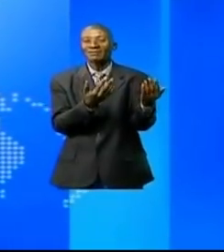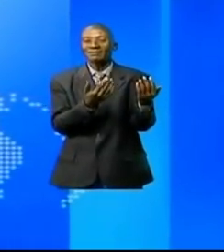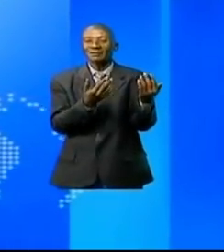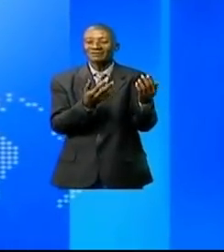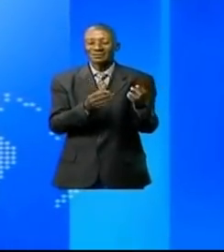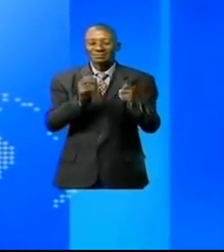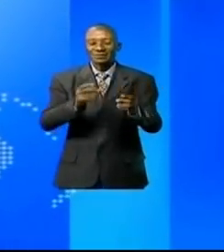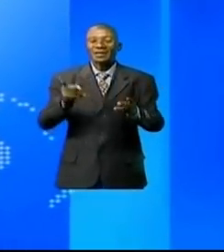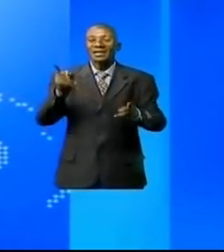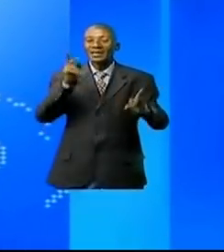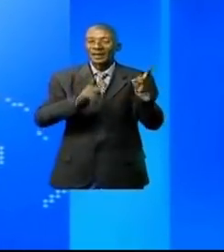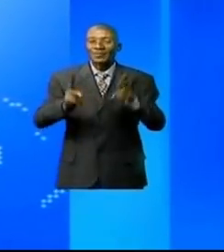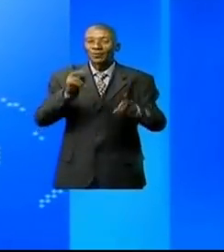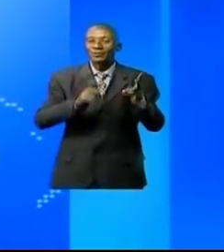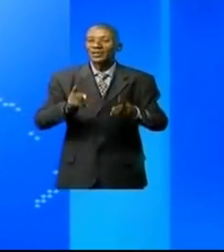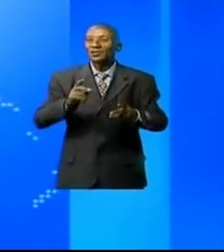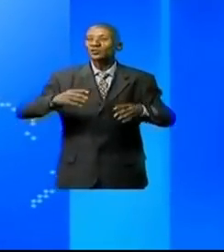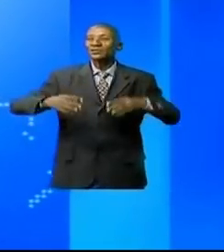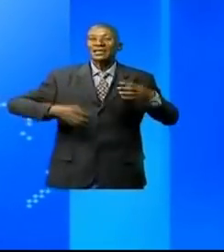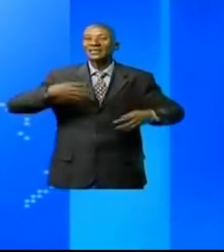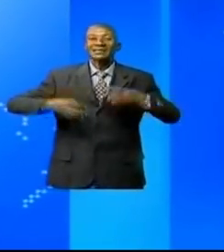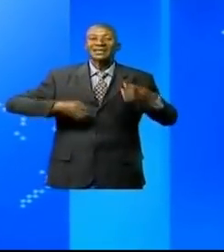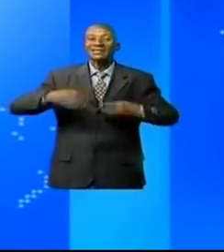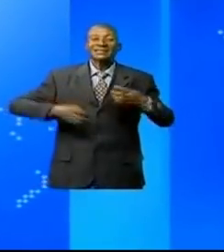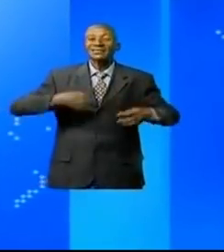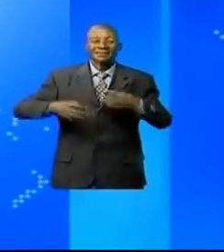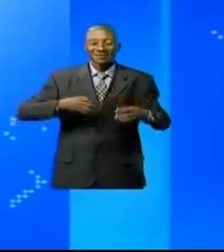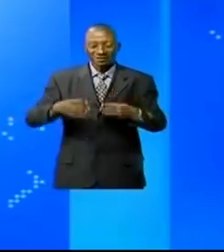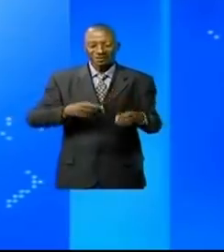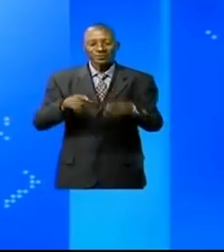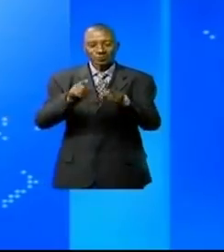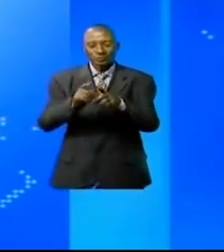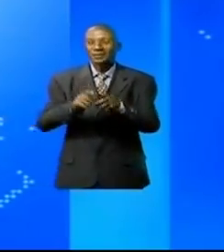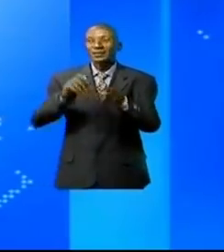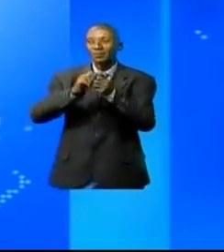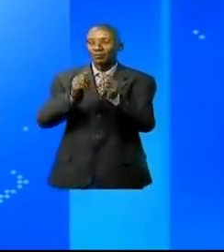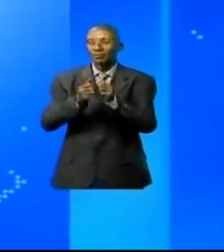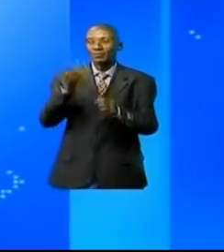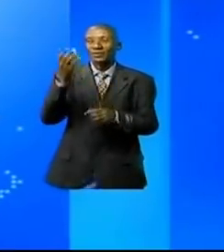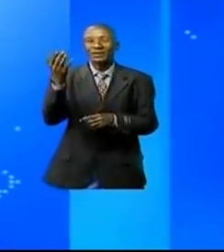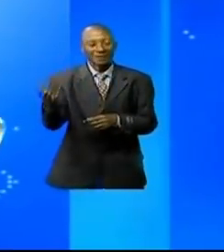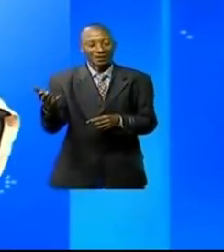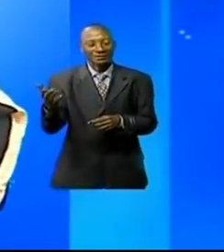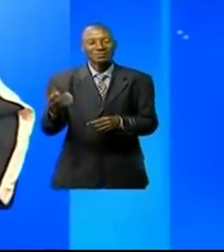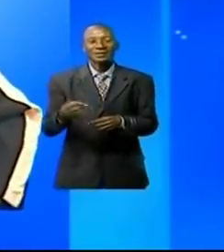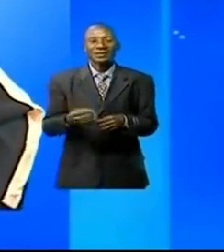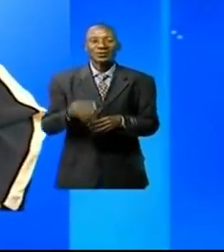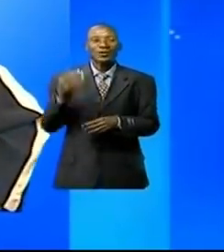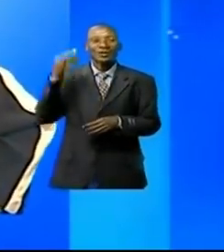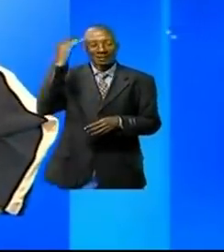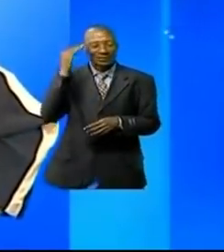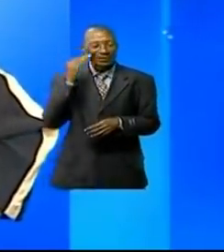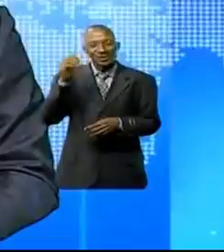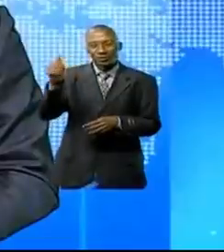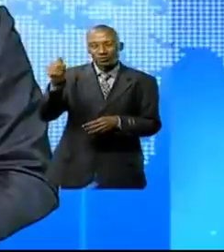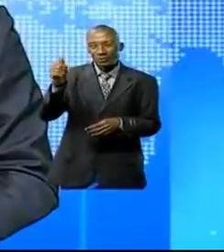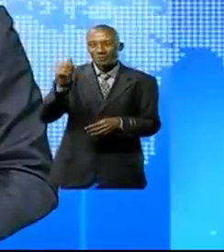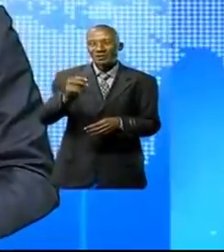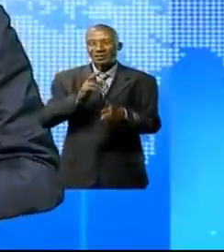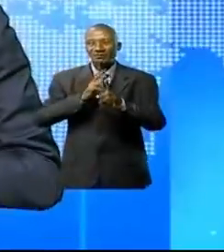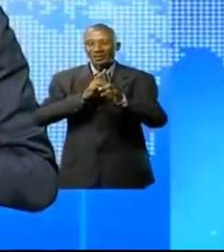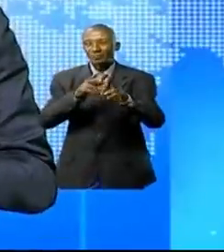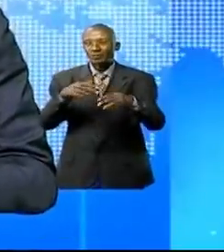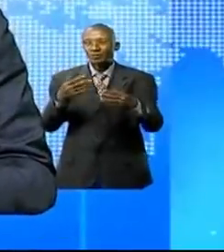population subit de plein fouet les conséquences de cette pénurie. Le ministre répond à cette question. La première chose, c'est